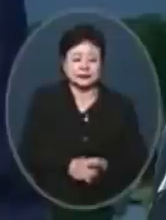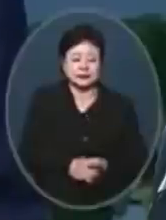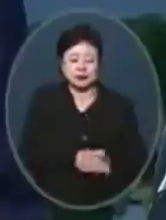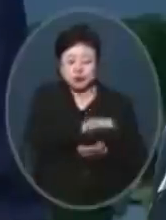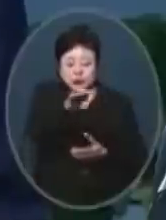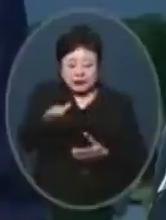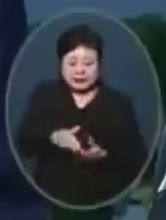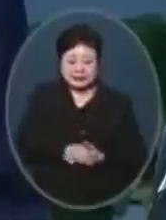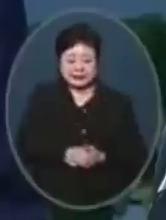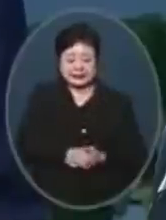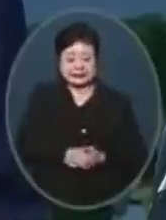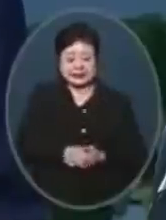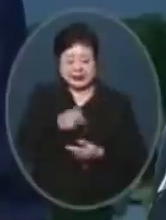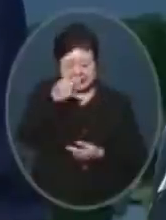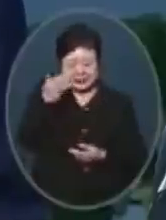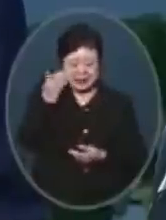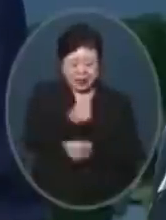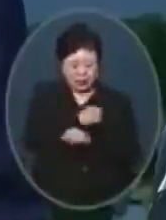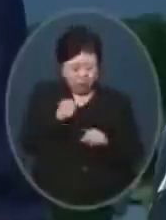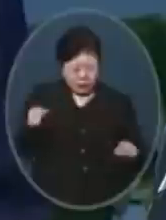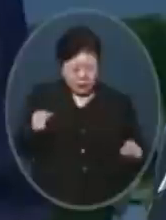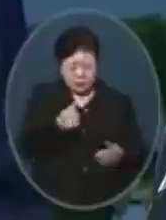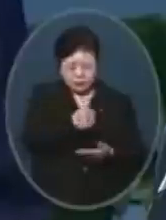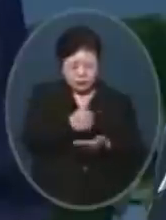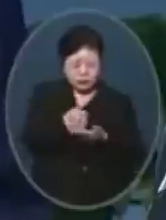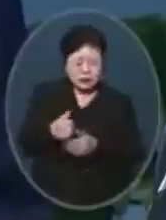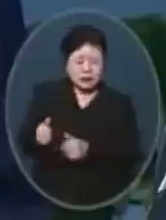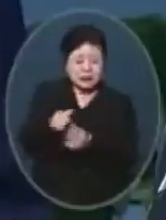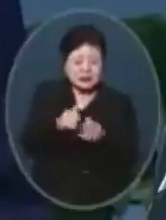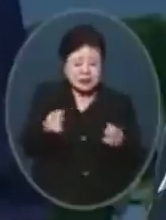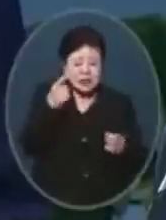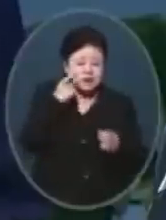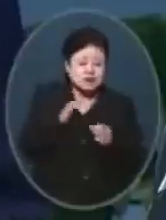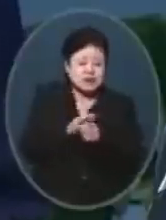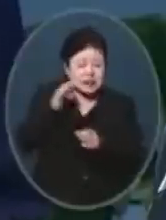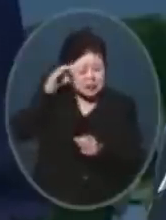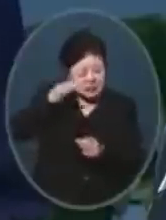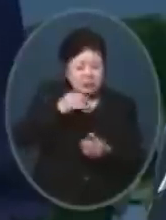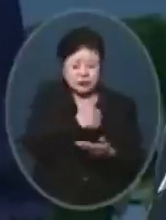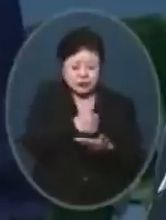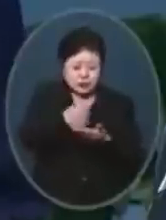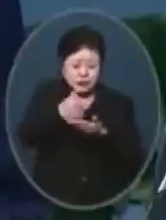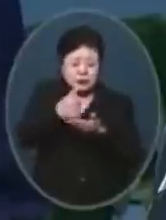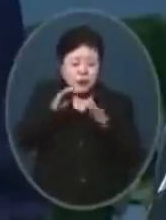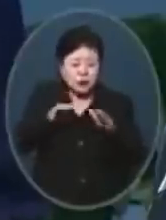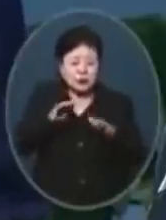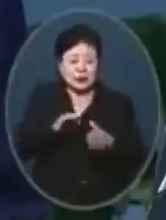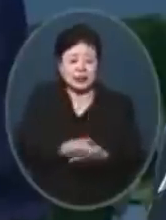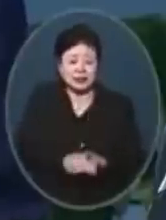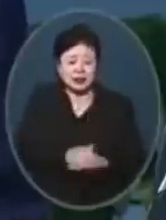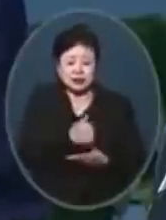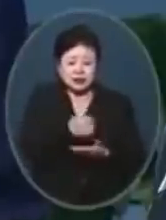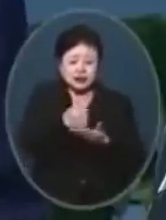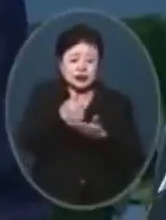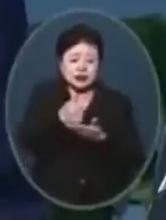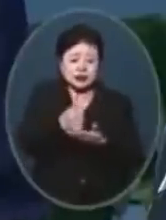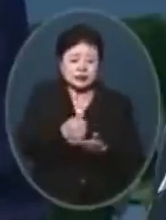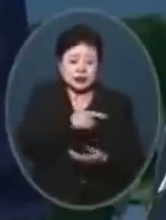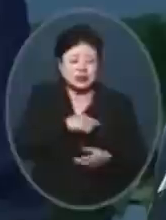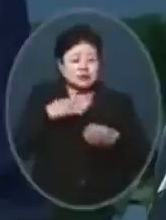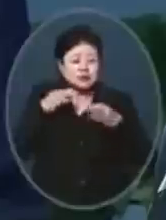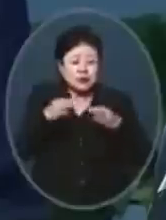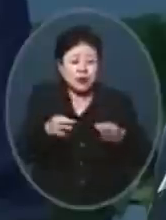우리 옛날에 광야에서 주님을 따르던 사람들을 불쌍히 여기던 주님께서 오늘날 주님의 이름을